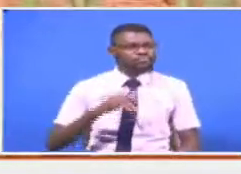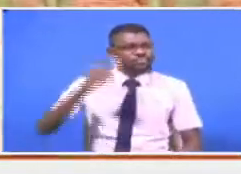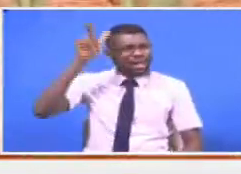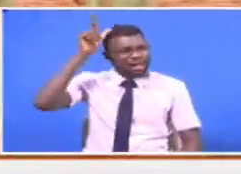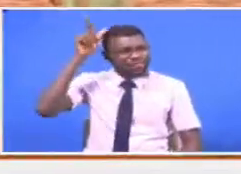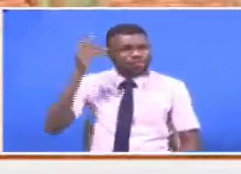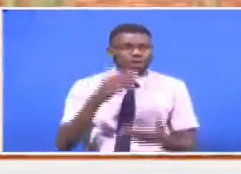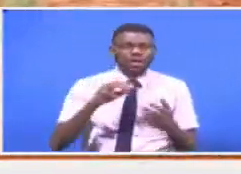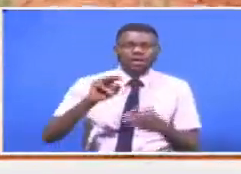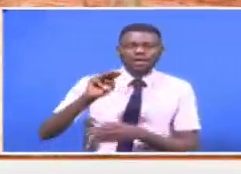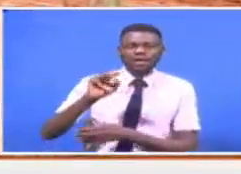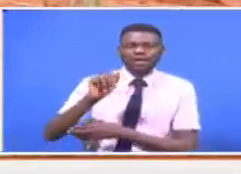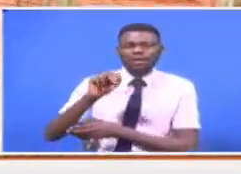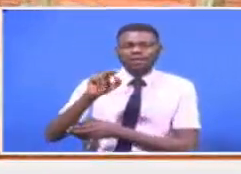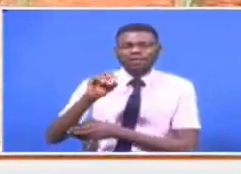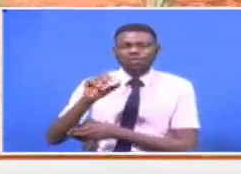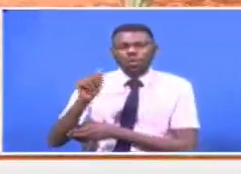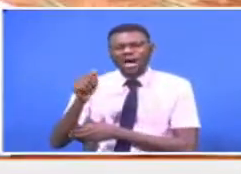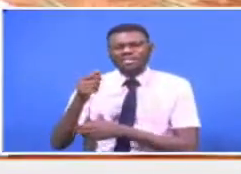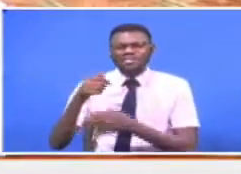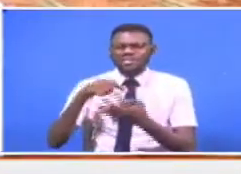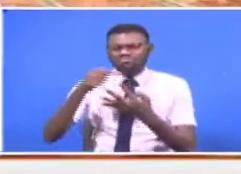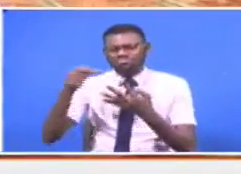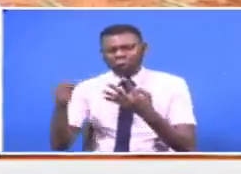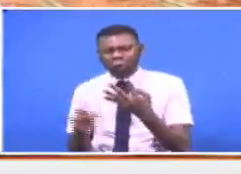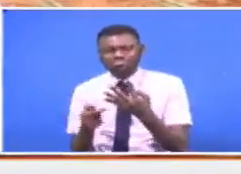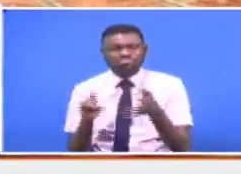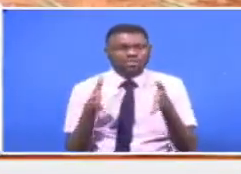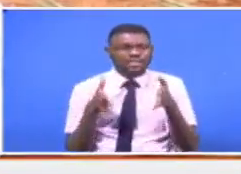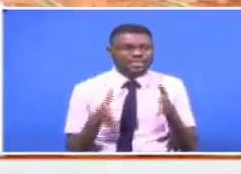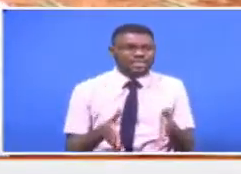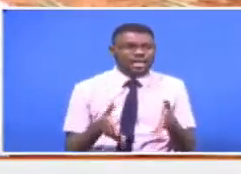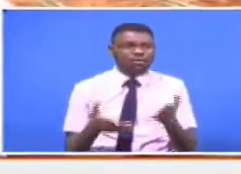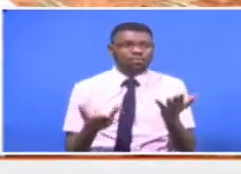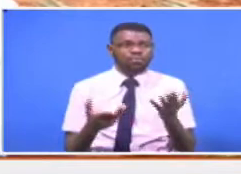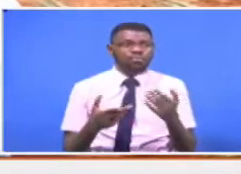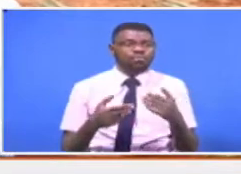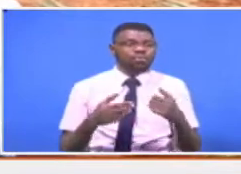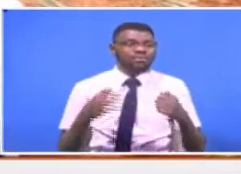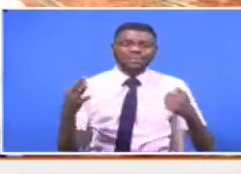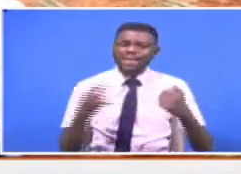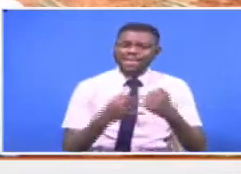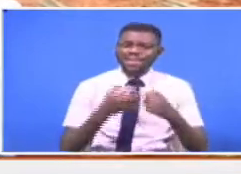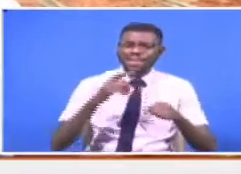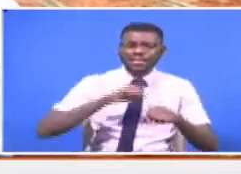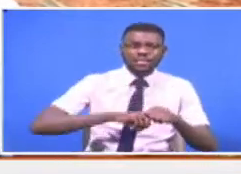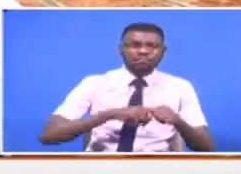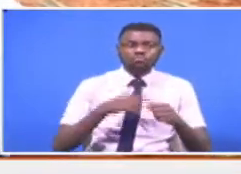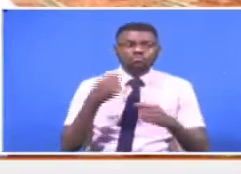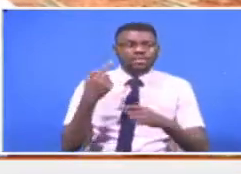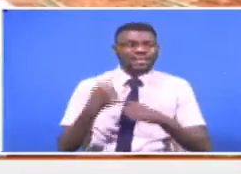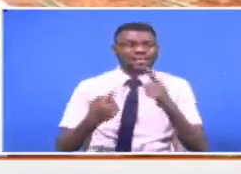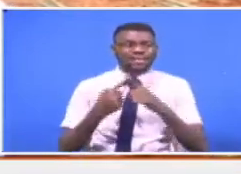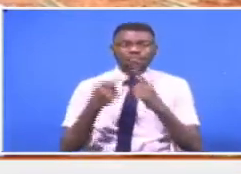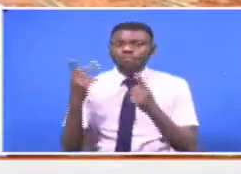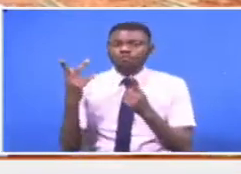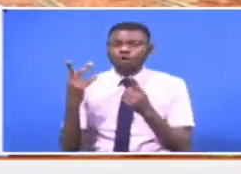include manoa kajire and msao site kona msi mkarimu nani iso ni four years